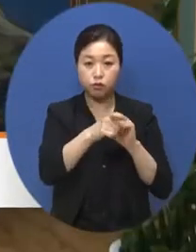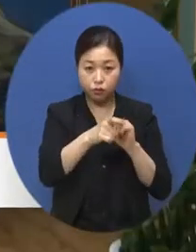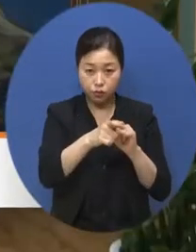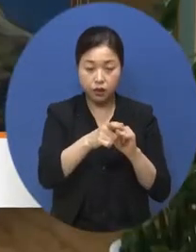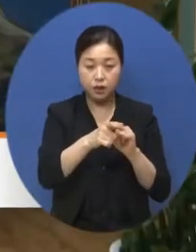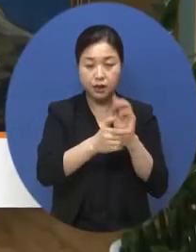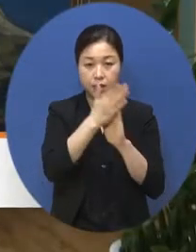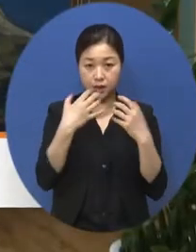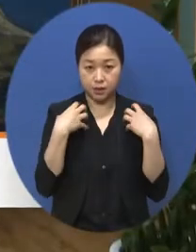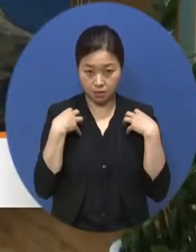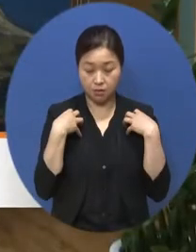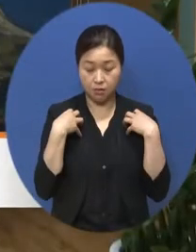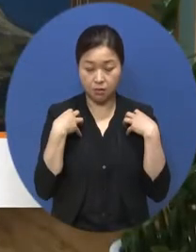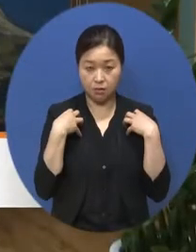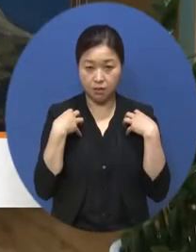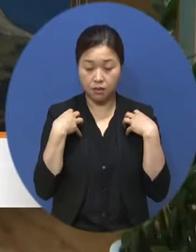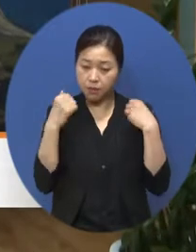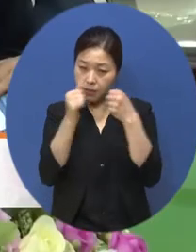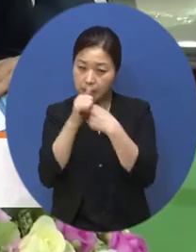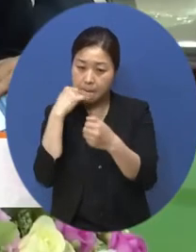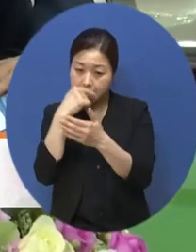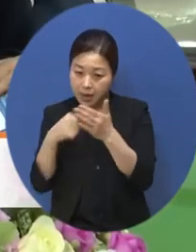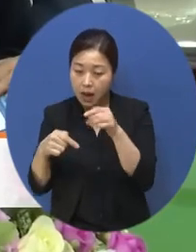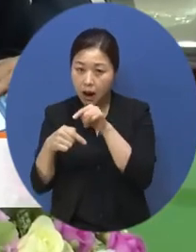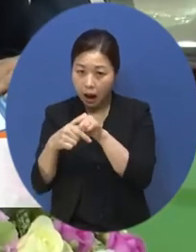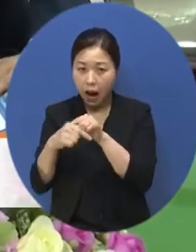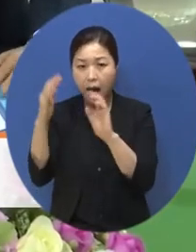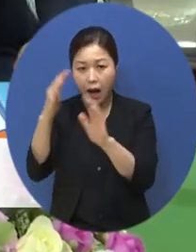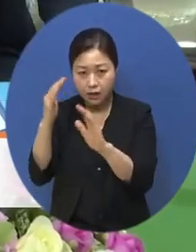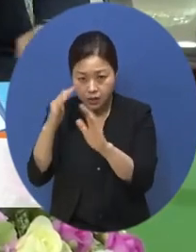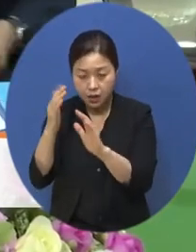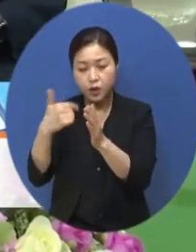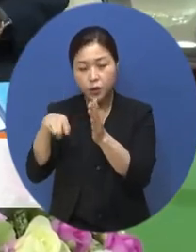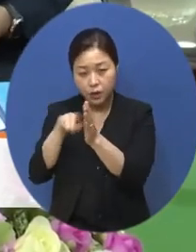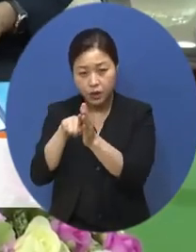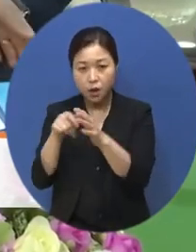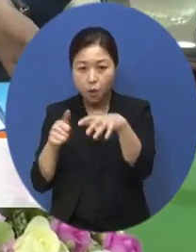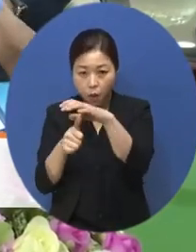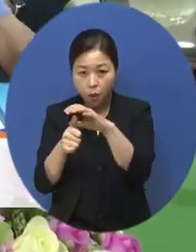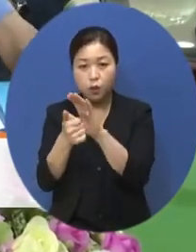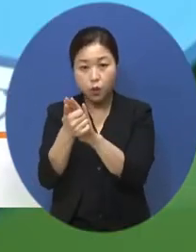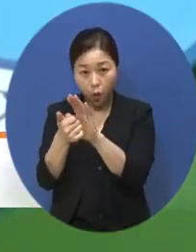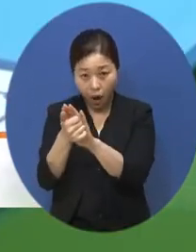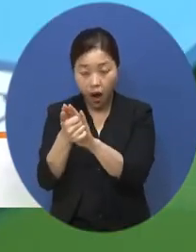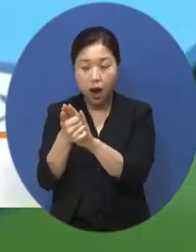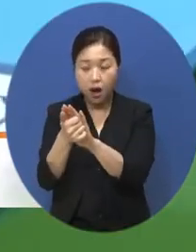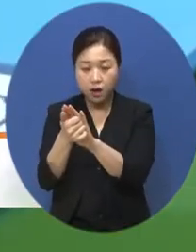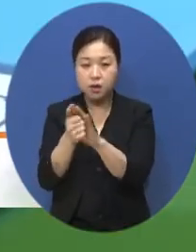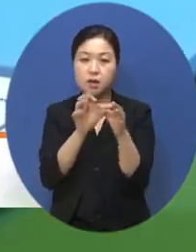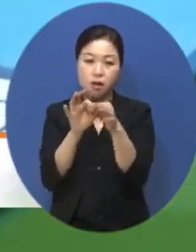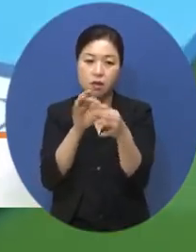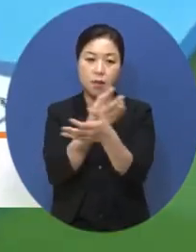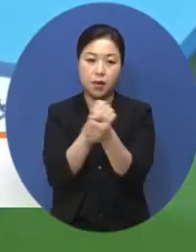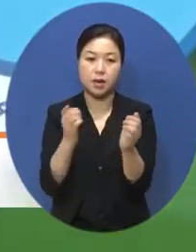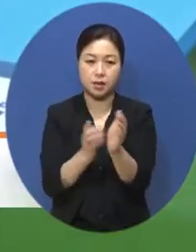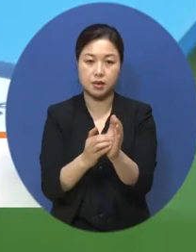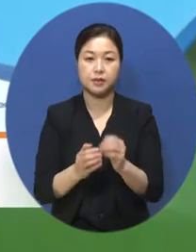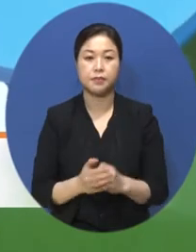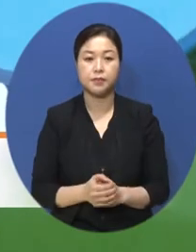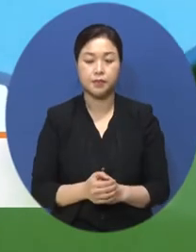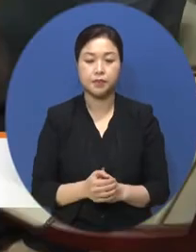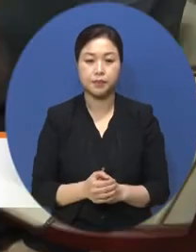여수시청에서 학대 피해 아동쉼터 운영을 위한 민간 위수탁 협약을 체결했습니다. 여수시 학대